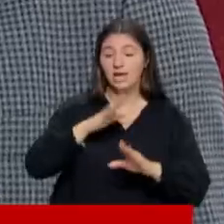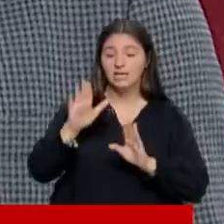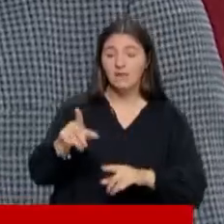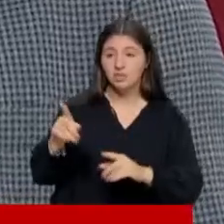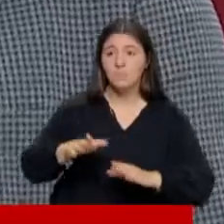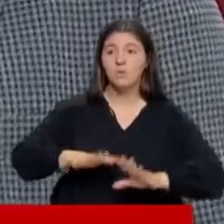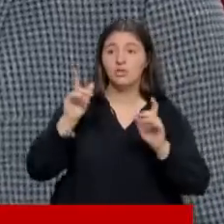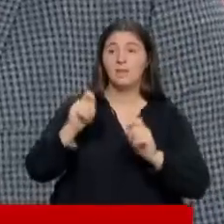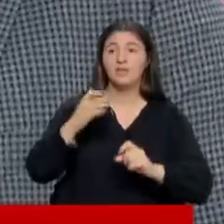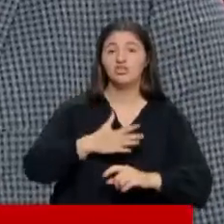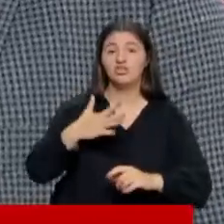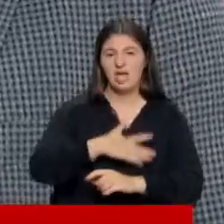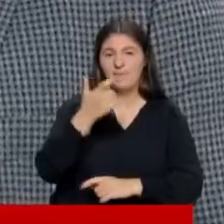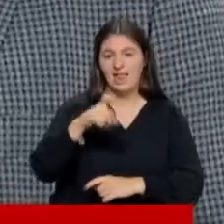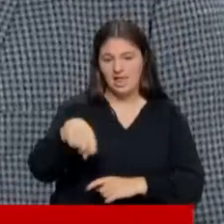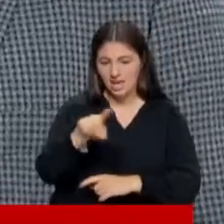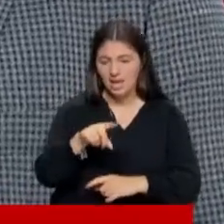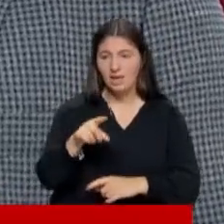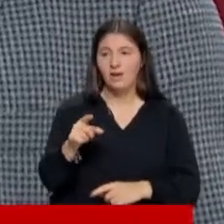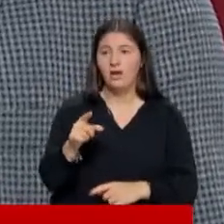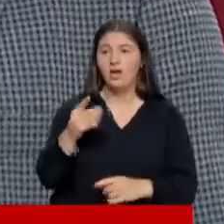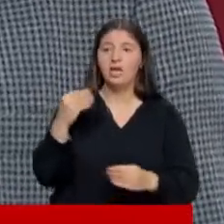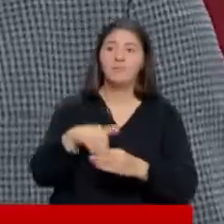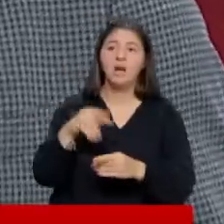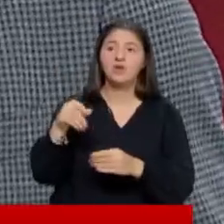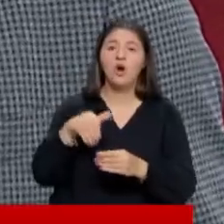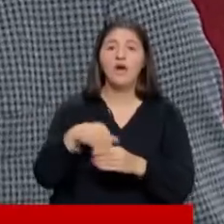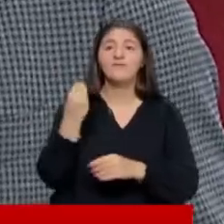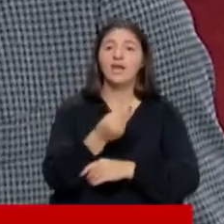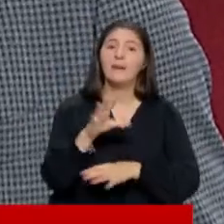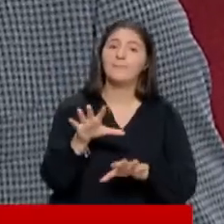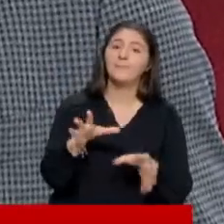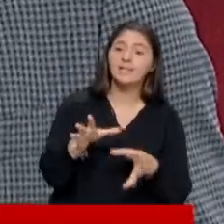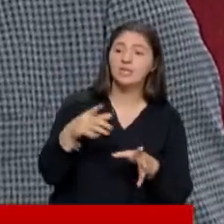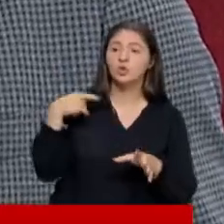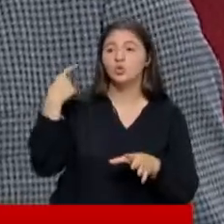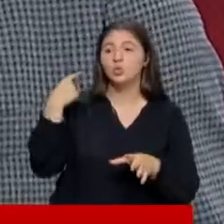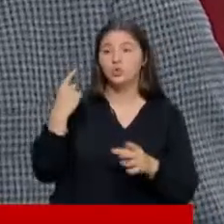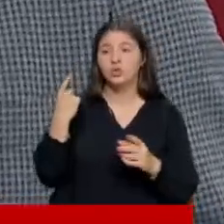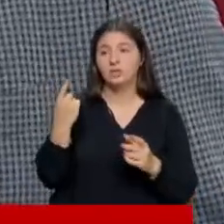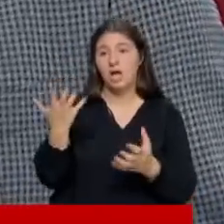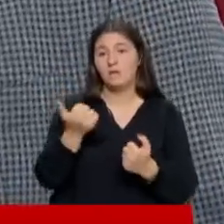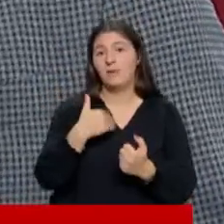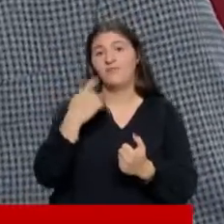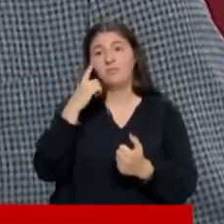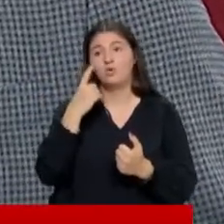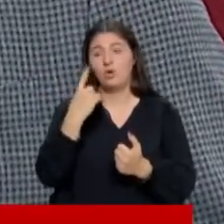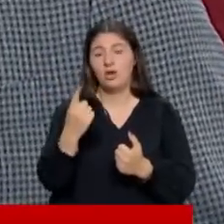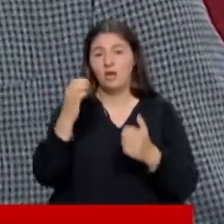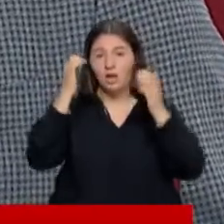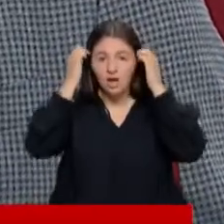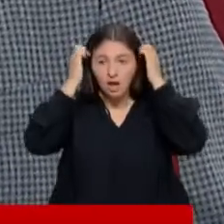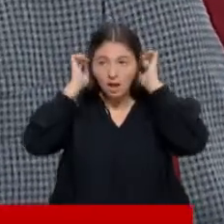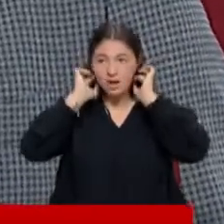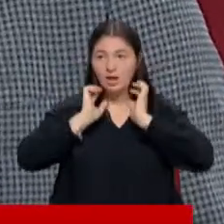kalmasını protesto eden CHP'liler iyi Parti'ye oy verebilir düşüncesiyle dağıldı benim kanaatimce